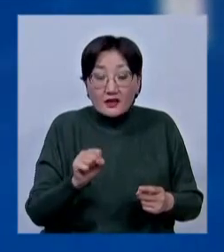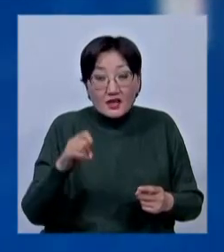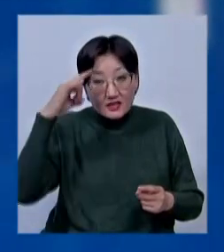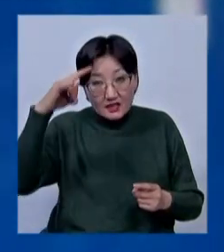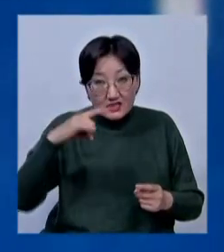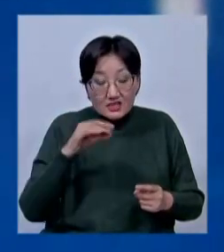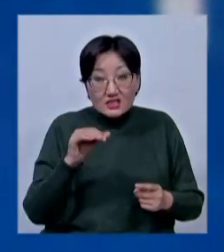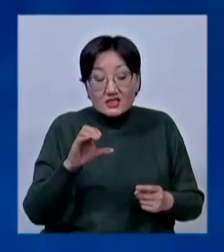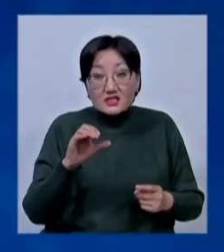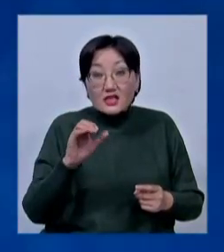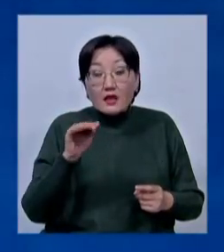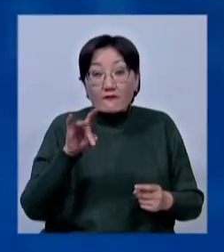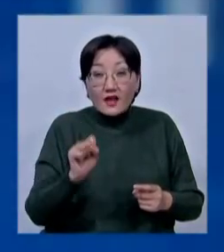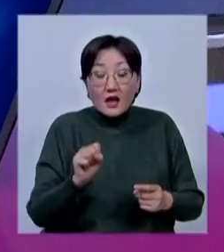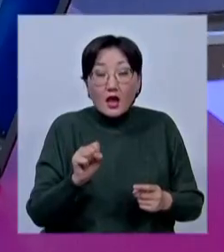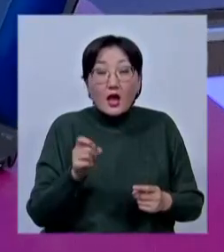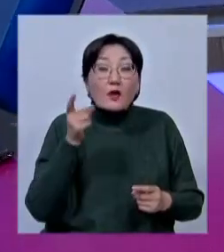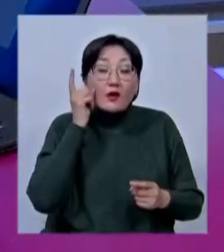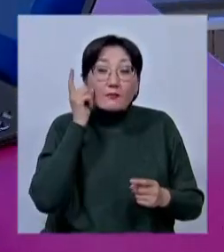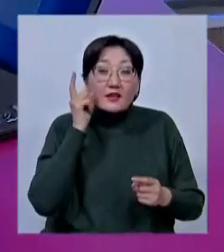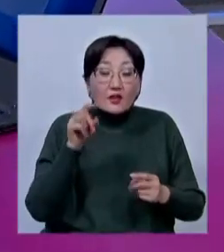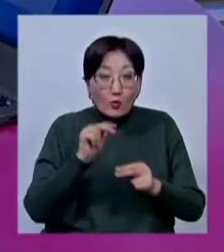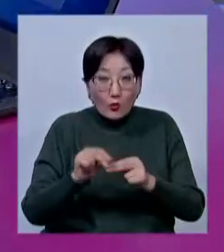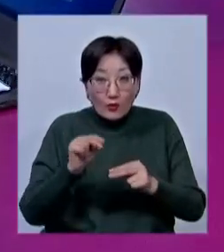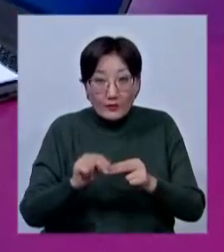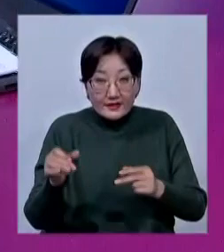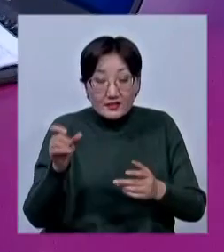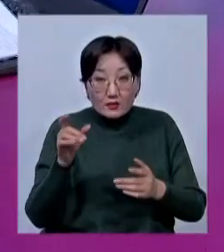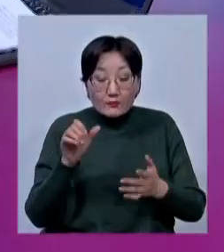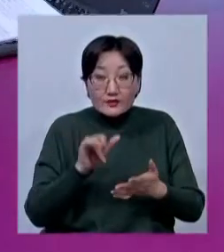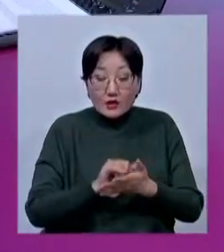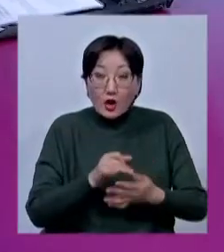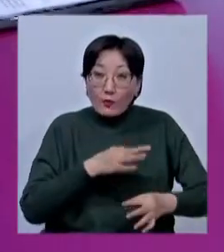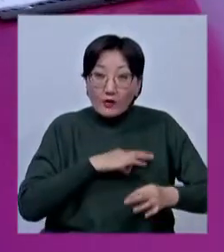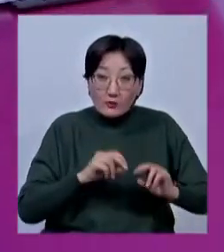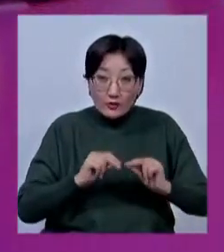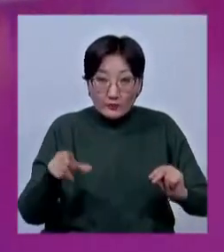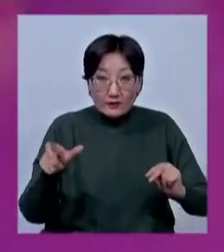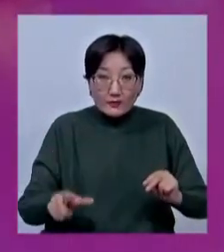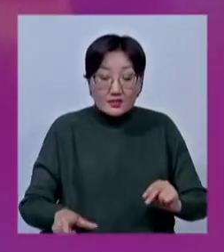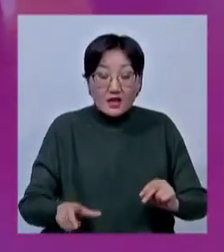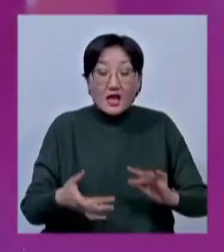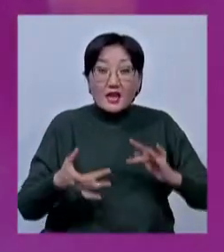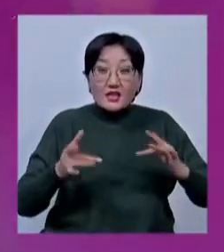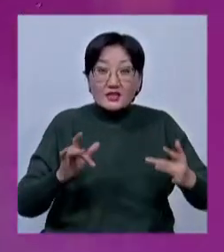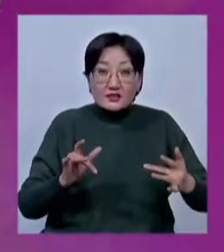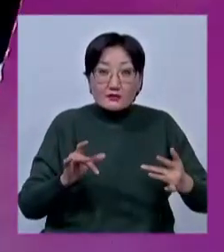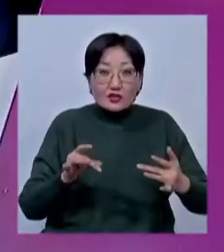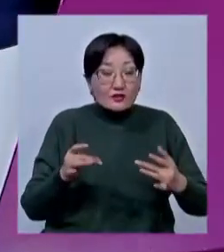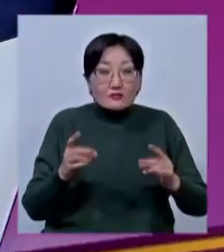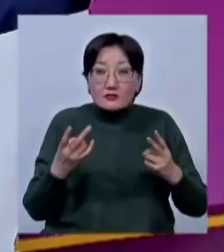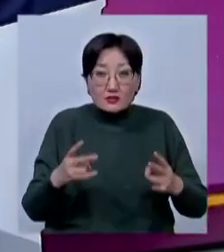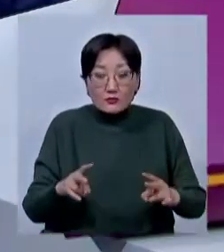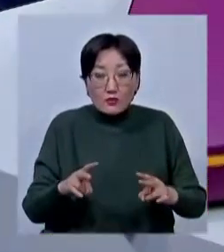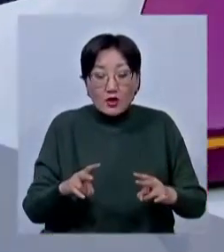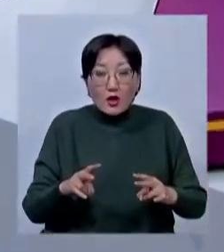қазақстандық, осы Алматы қаласының оқушылары пайдаланады, мұғалімдері пайдаланады, оған интернет кетпейді. Ол